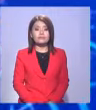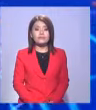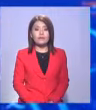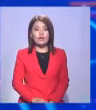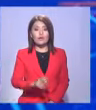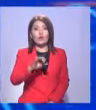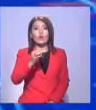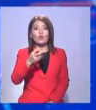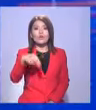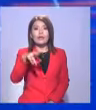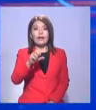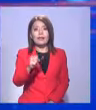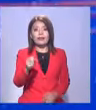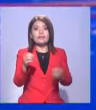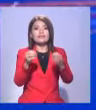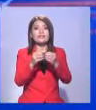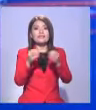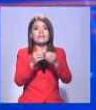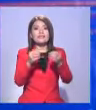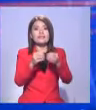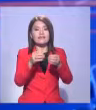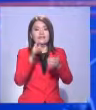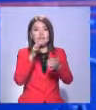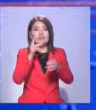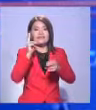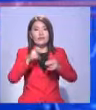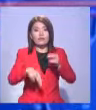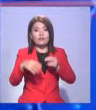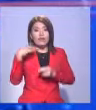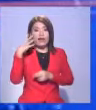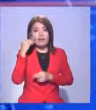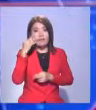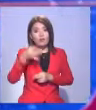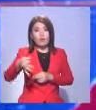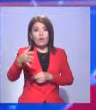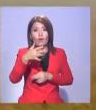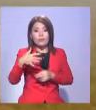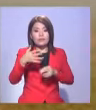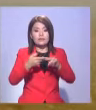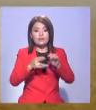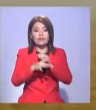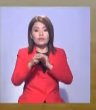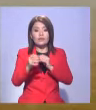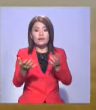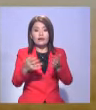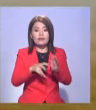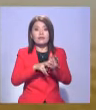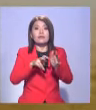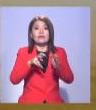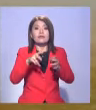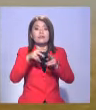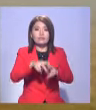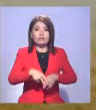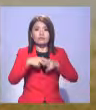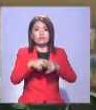Ұлы дала жорығының 10-шы кезеңі аяқталды. Сайыстан Ұлытау, Алматы облыстарының шабандоздары шығып қалды. Олардың тың деп мінген аттары ұзаққа